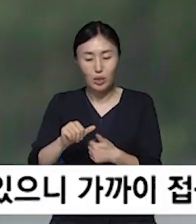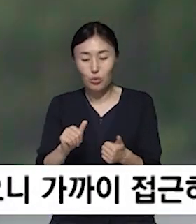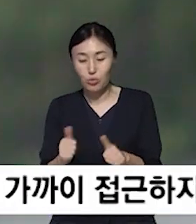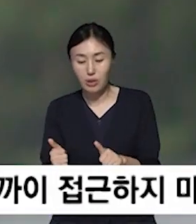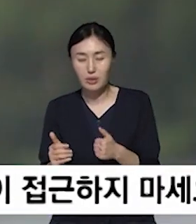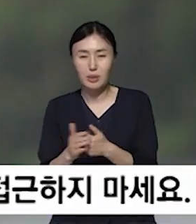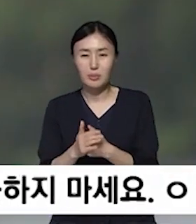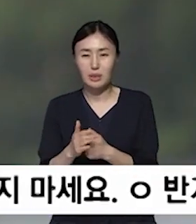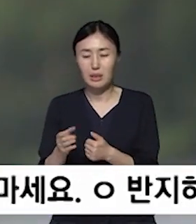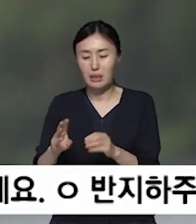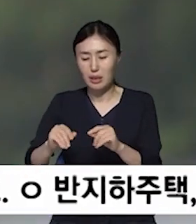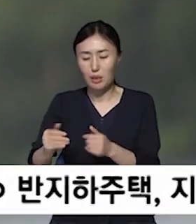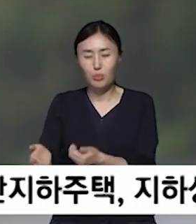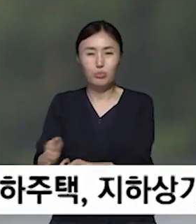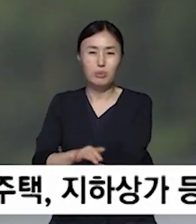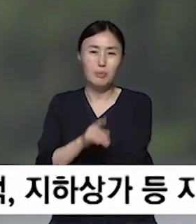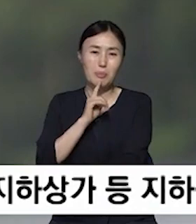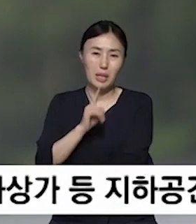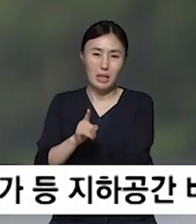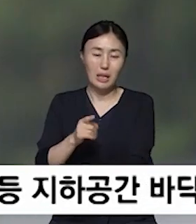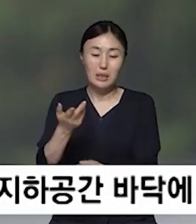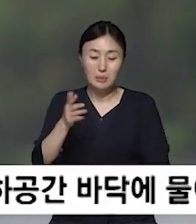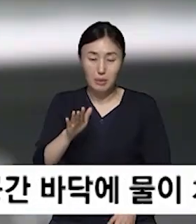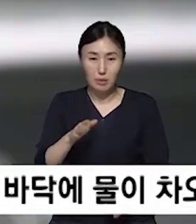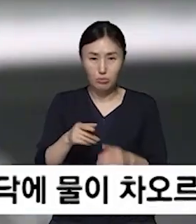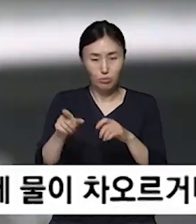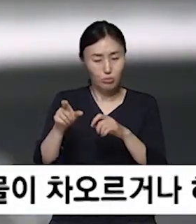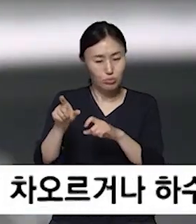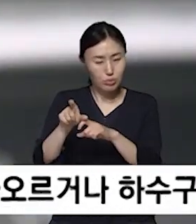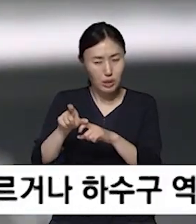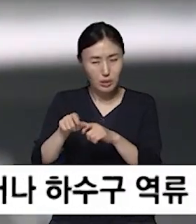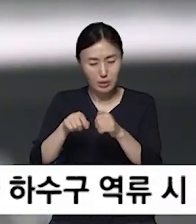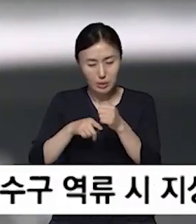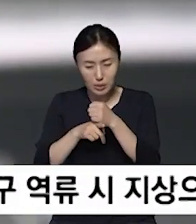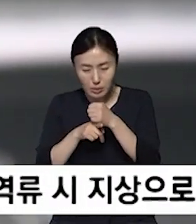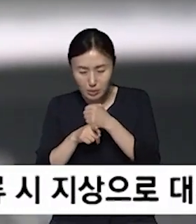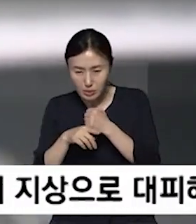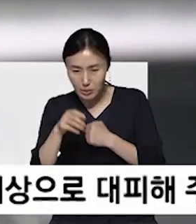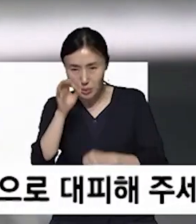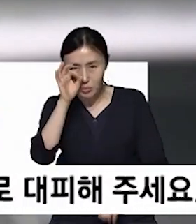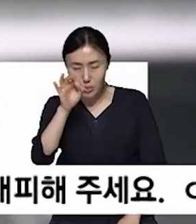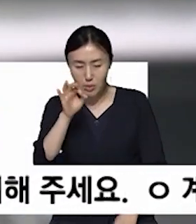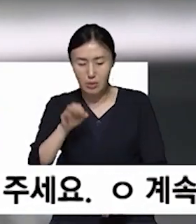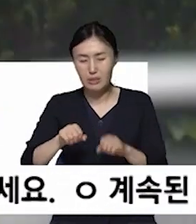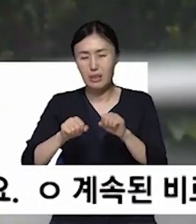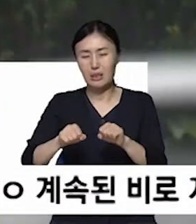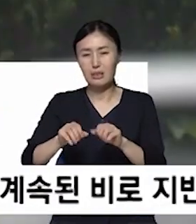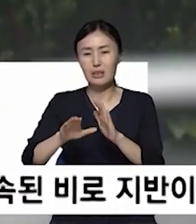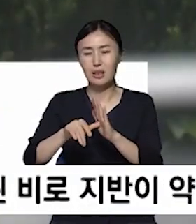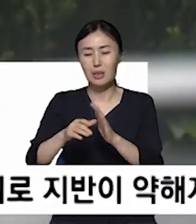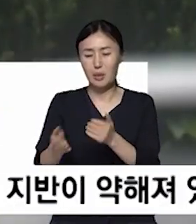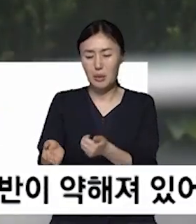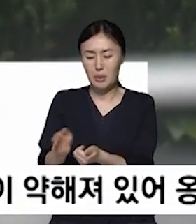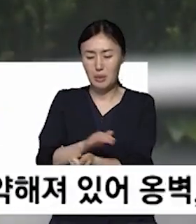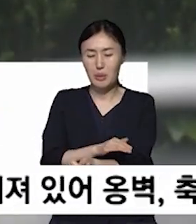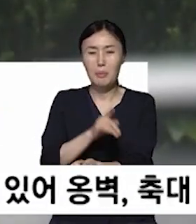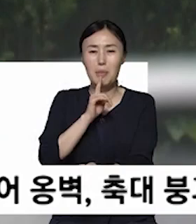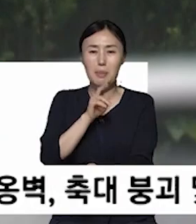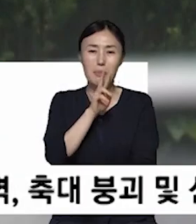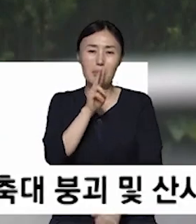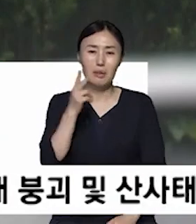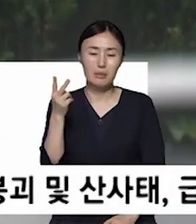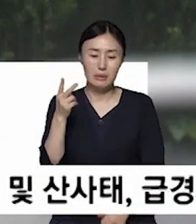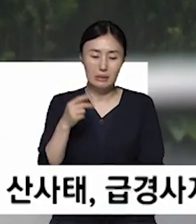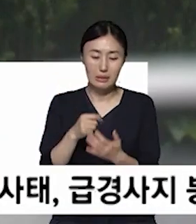묻었다고 주장했습니다. 하지만 추가 조사 과정에서 살아있는 상태로 매장했다고 진술을 바꿔 경찰은